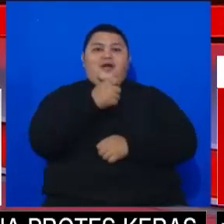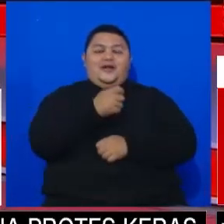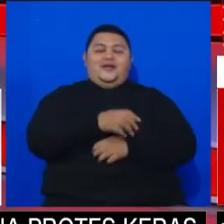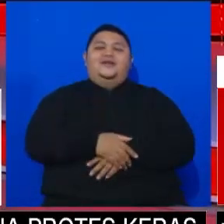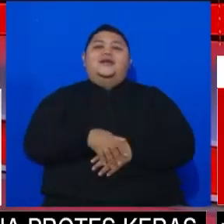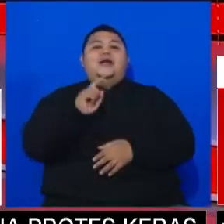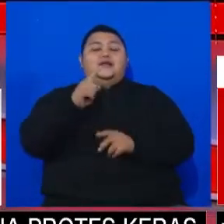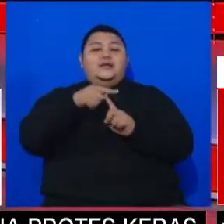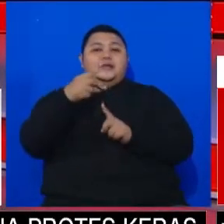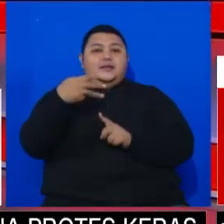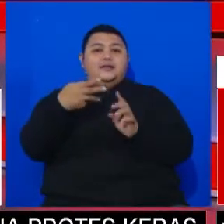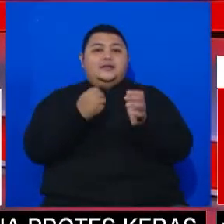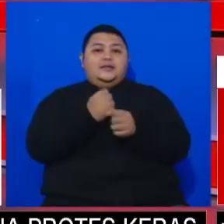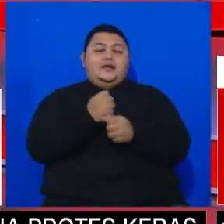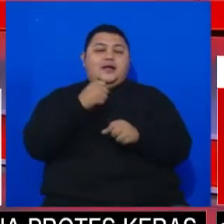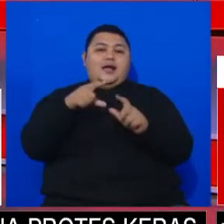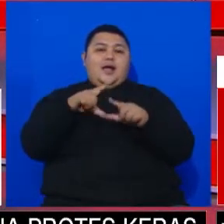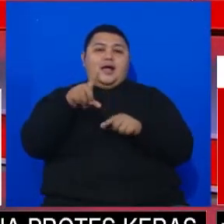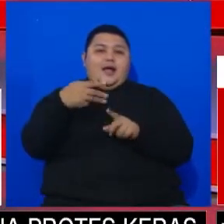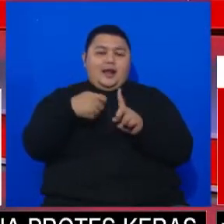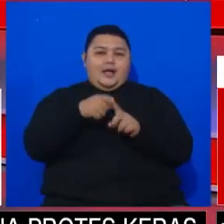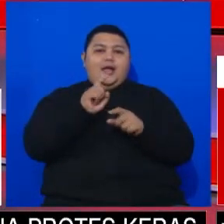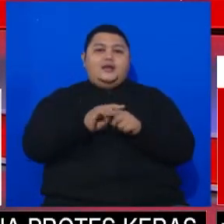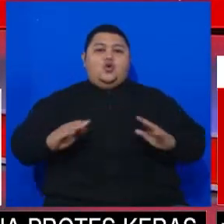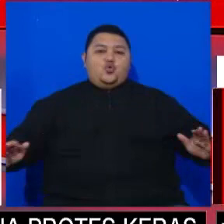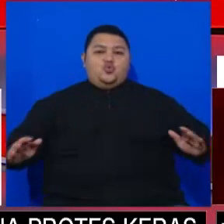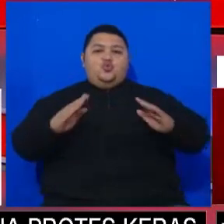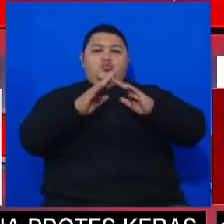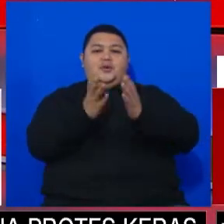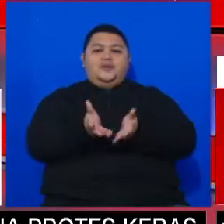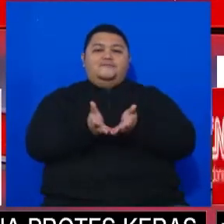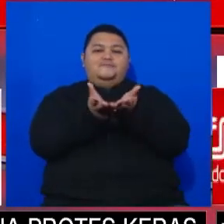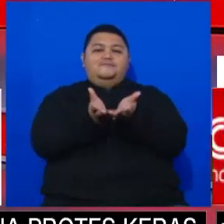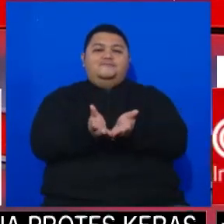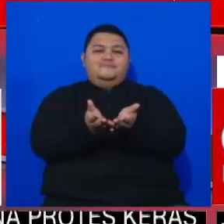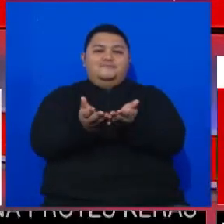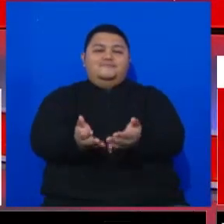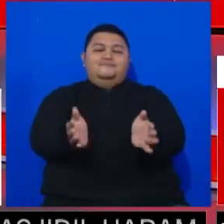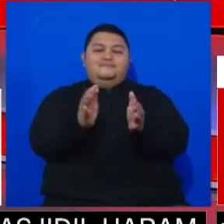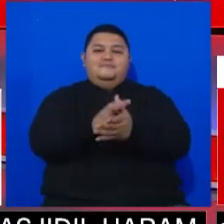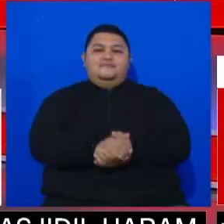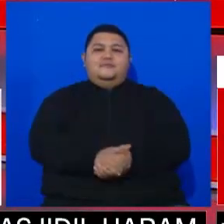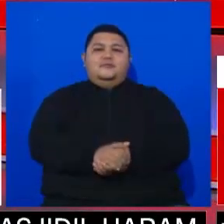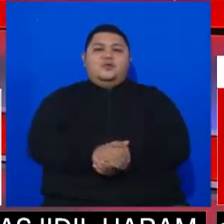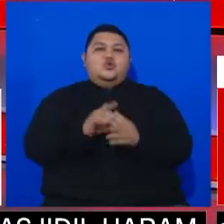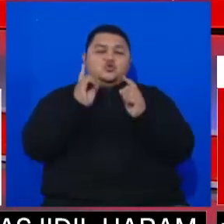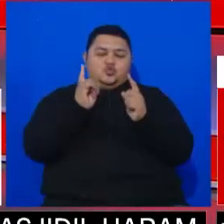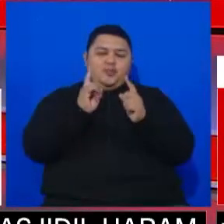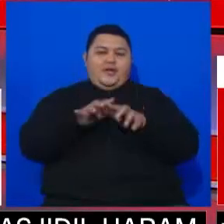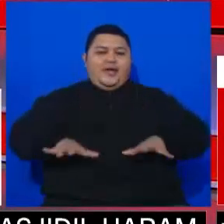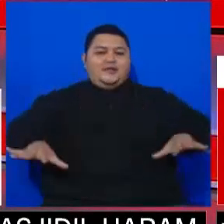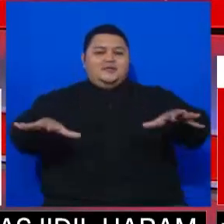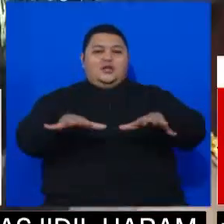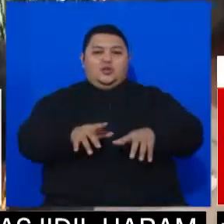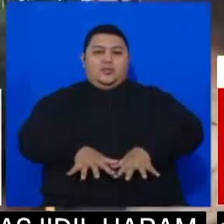warga melarung tumpeng raksasa ke tengah laut. Selain sebagai bentuk syukur, hal ini dilakukan agar hasil laut semakin melimpah.